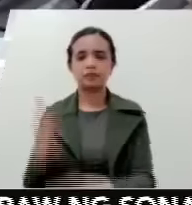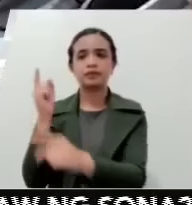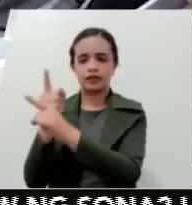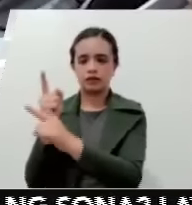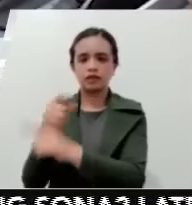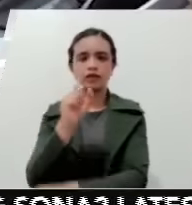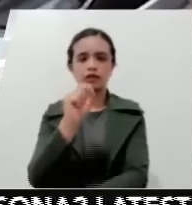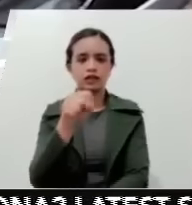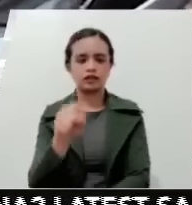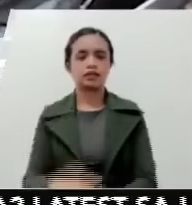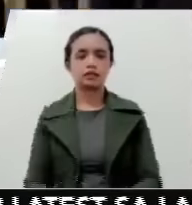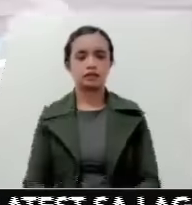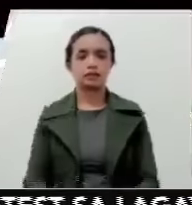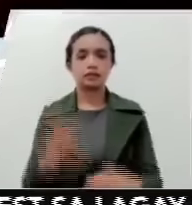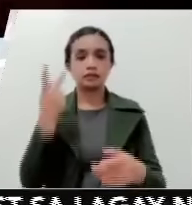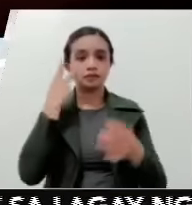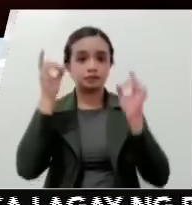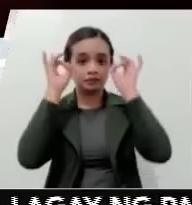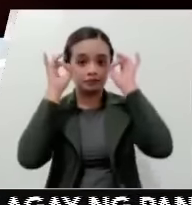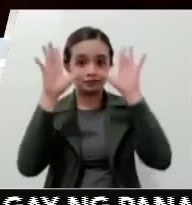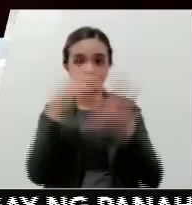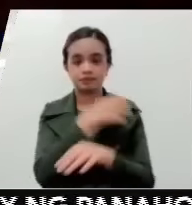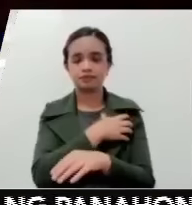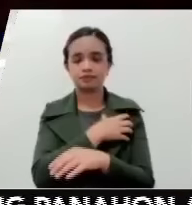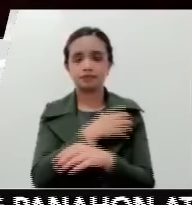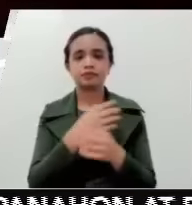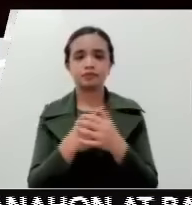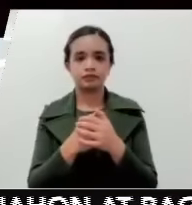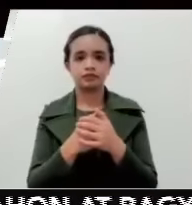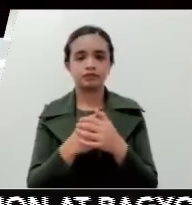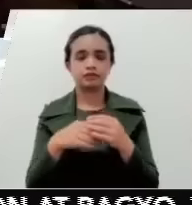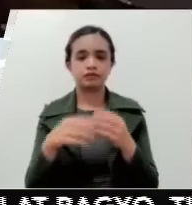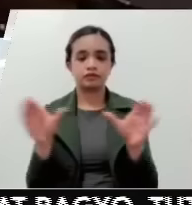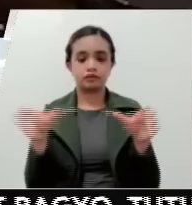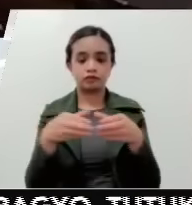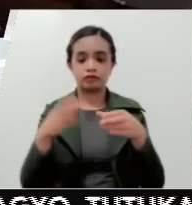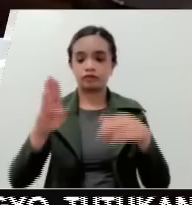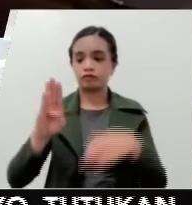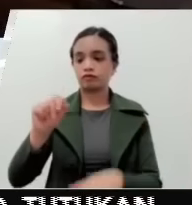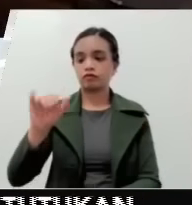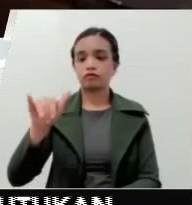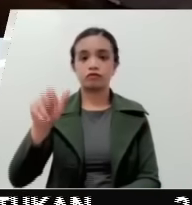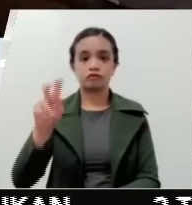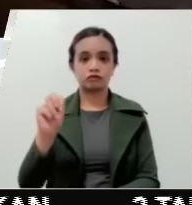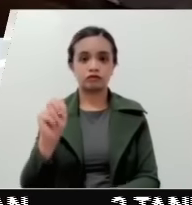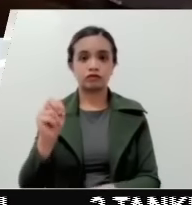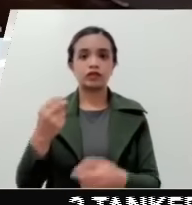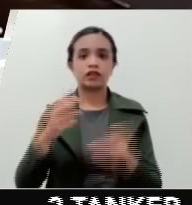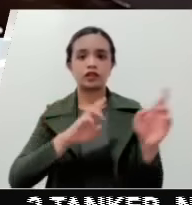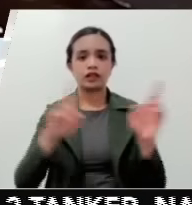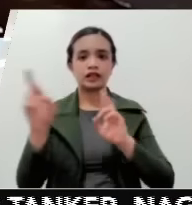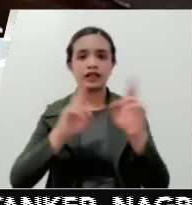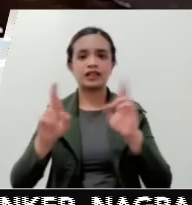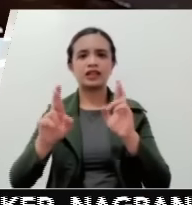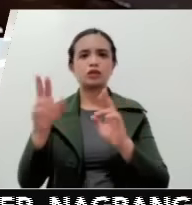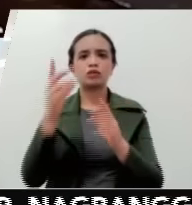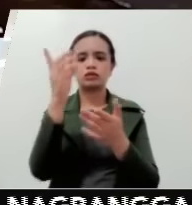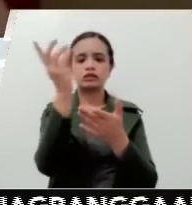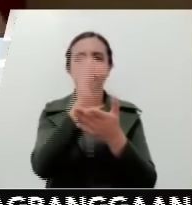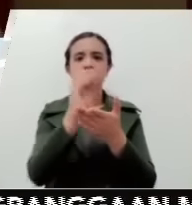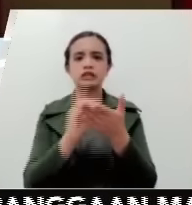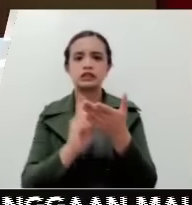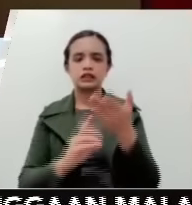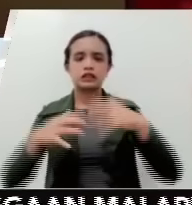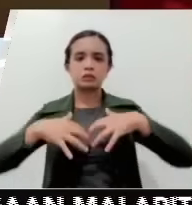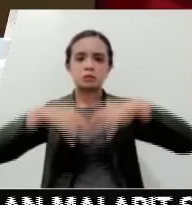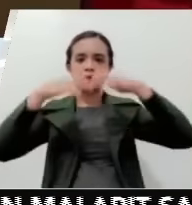banta sa seguridad ang PNP. Ang grupong bayan, handa na ang mga FEG na kanila raw susunugin. Kahit nagsabi na ang pulisya na huhulihin nila